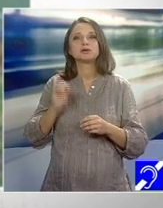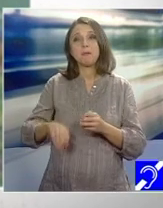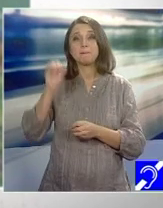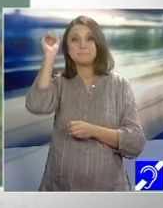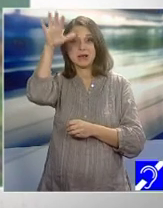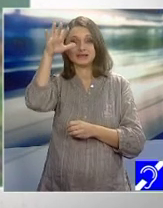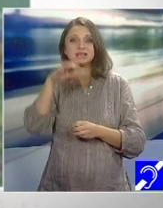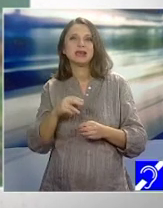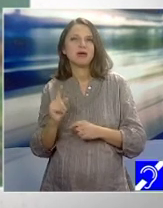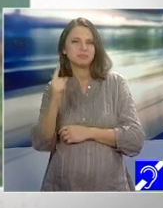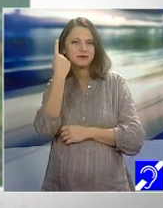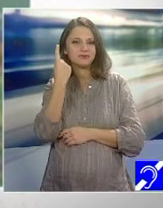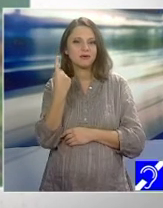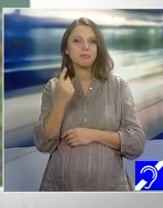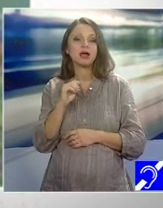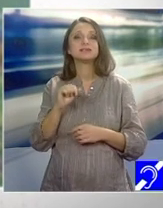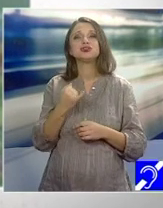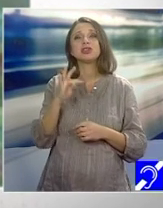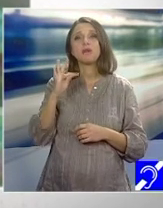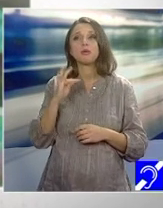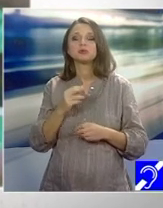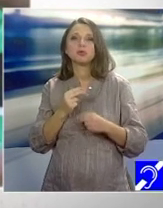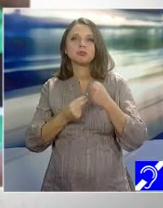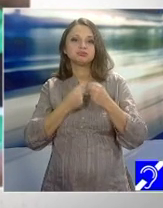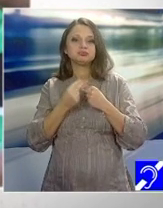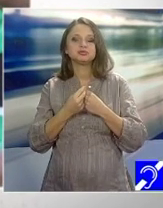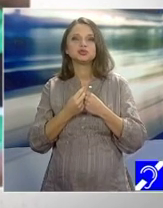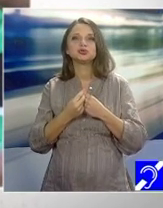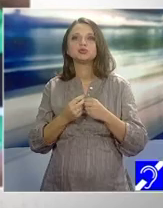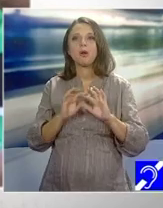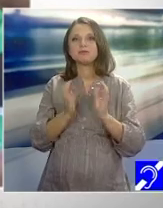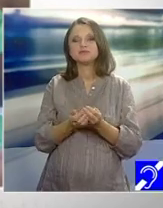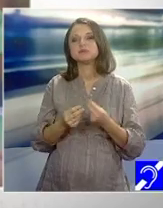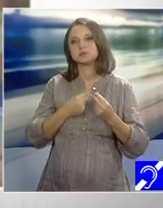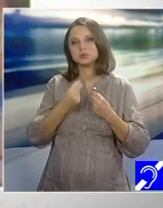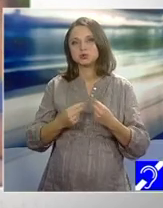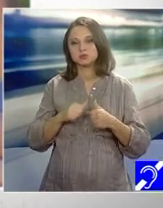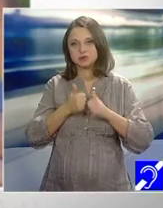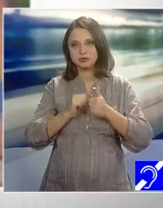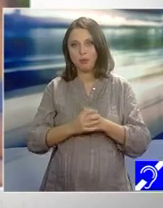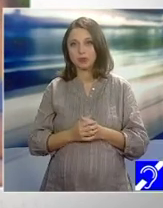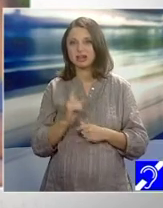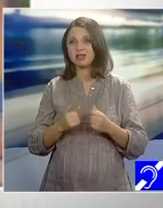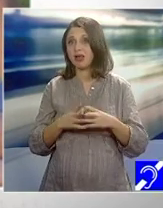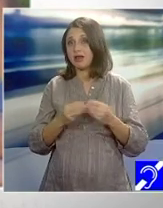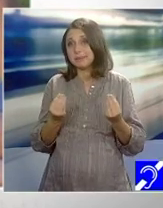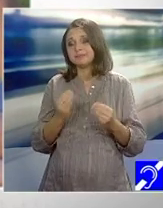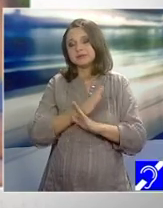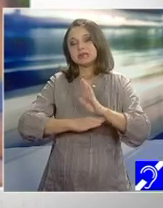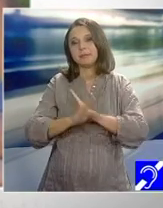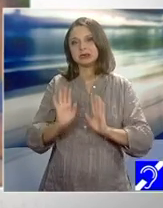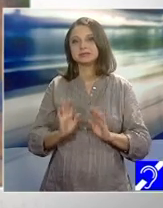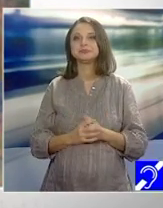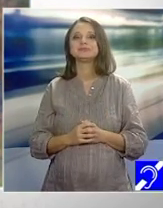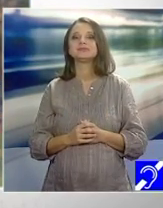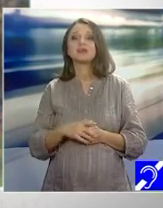iar Teodor practică sportul cu balonul oval, chiar dacă îi lipsește palma de la mâna dreaptă. Toate acestea, dar și alte știri interesante,